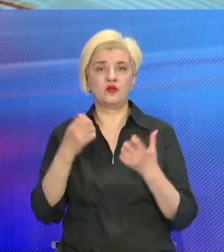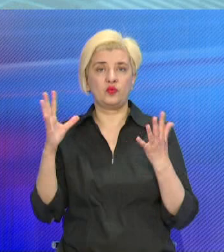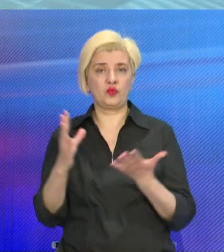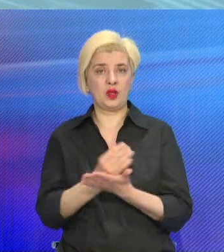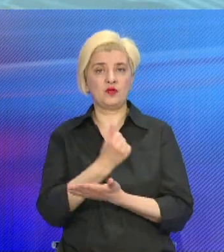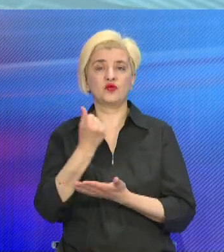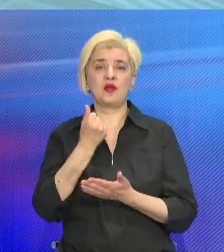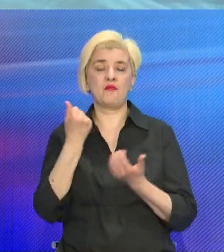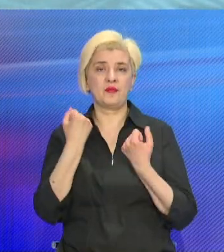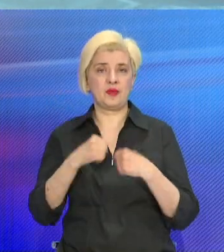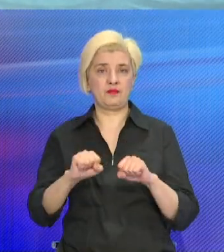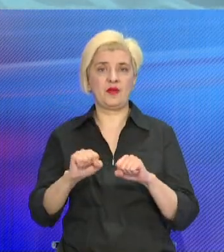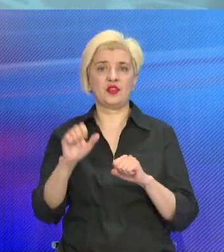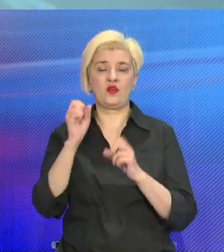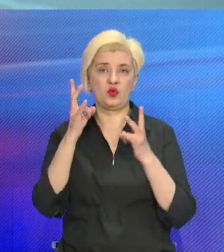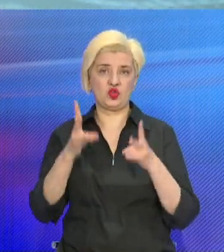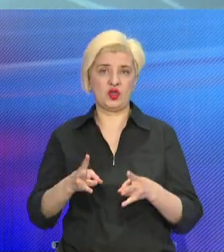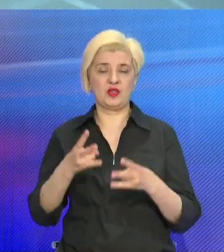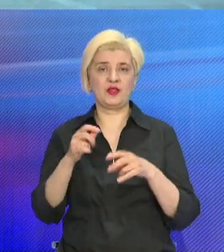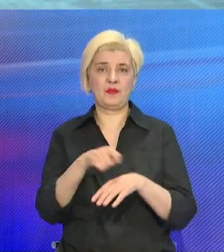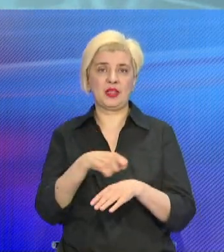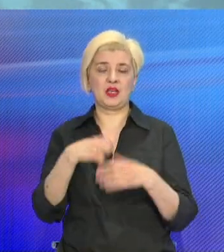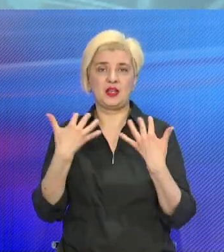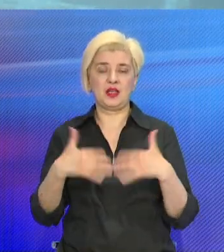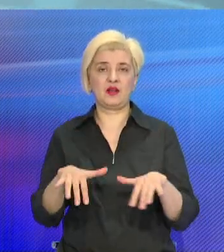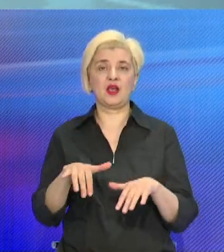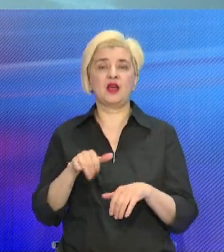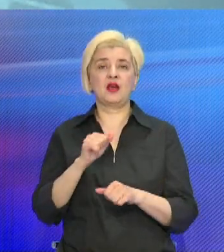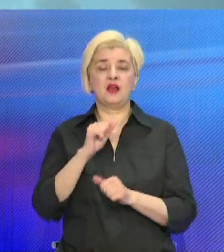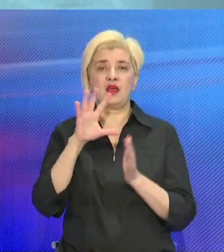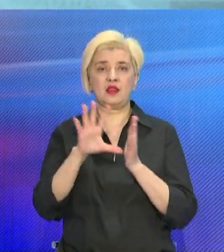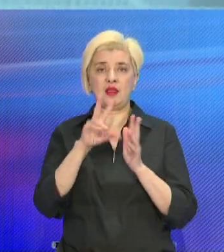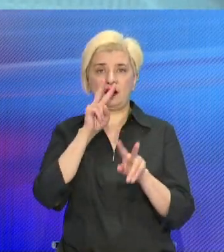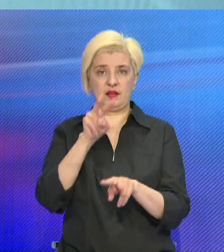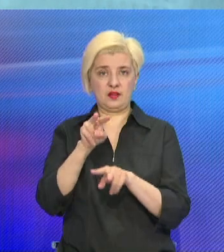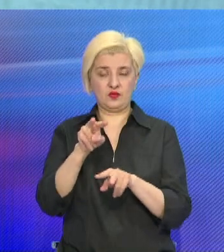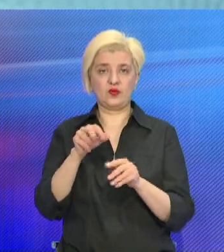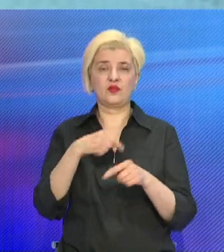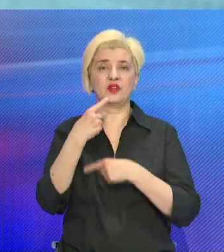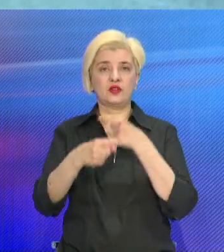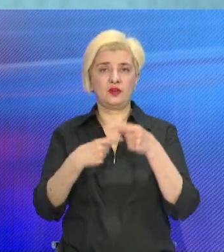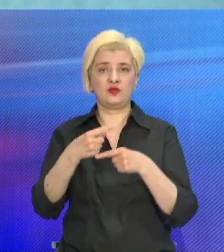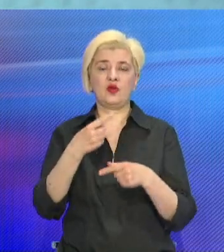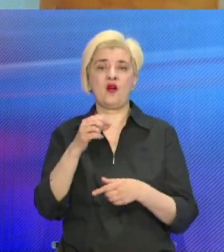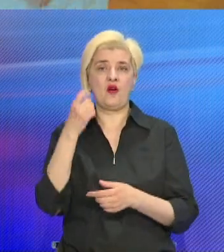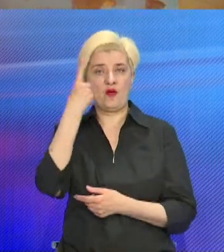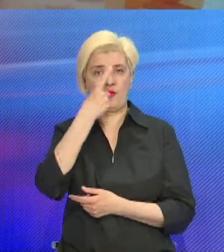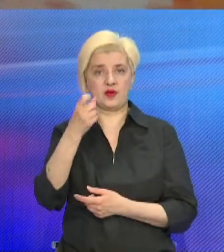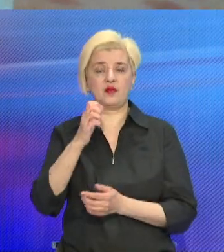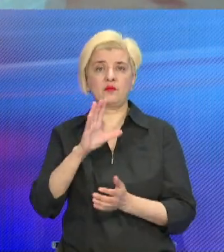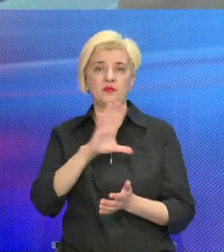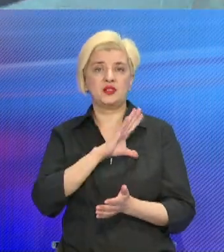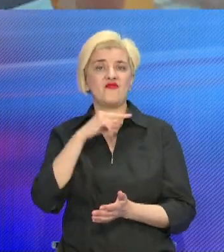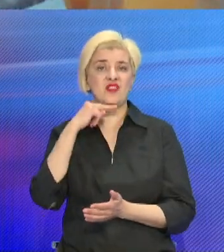страт. Энергогазнагляд у черговый раз звертая увагу на необходимость быть уважливыми при эксплуатации газового